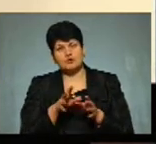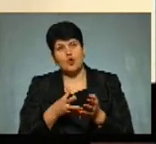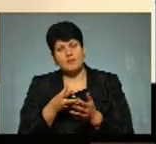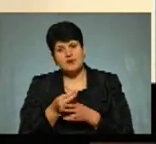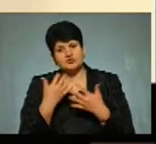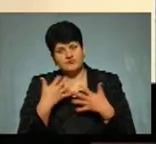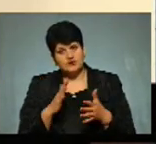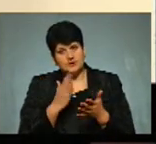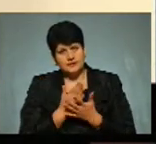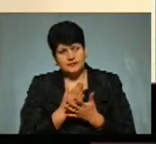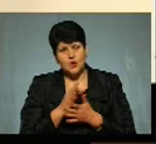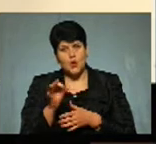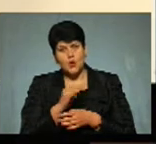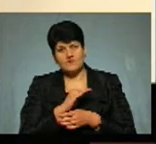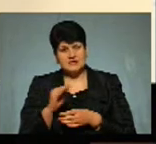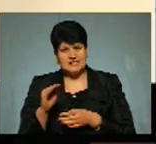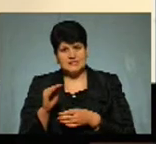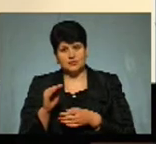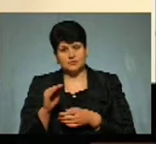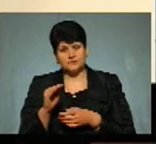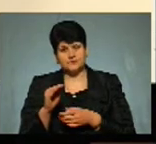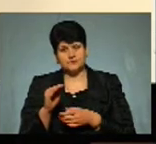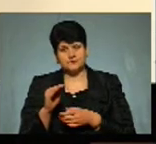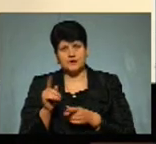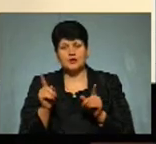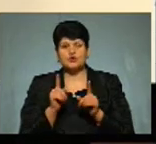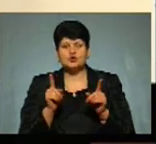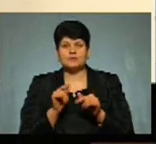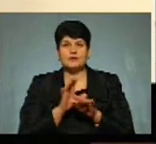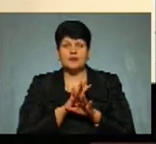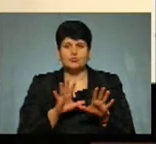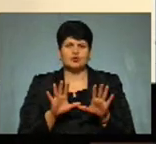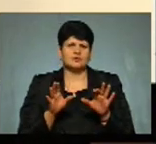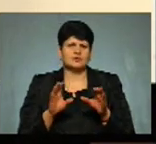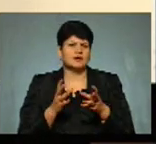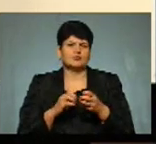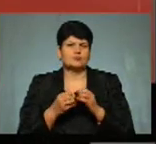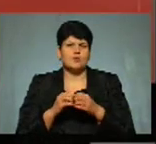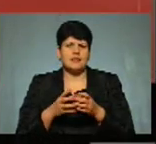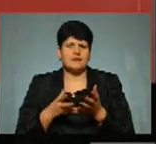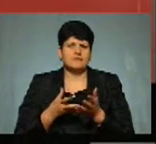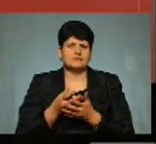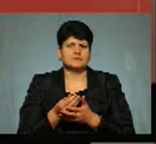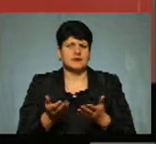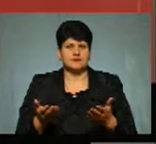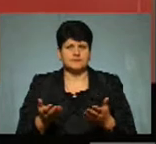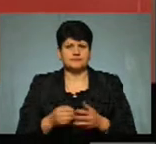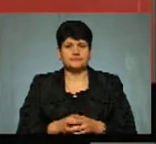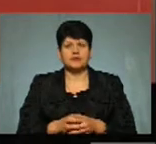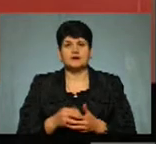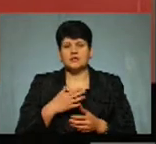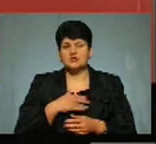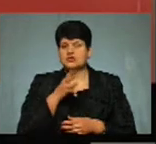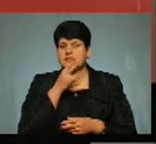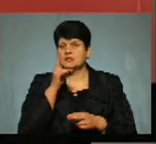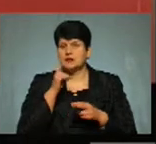йде офіційно, тобто, щоб не було ніяких нюансів по сплаті, по зарахуванню. У нас же ефірний час